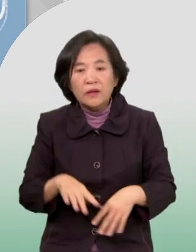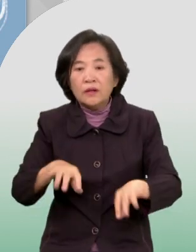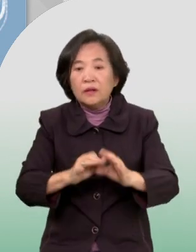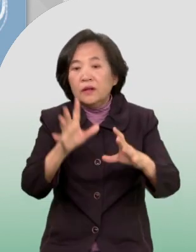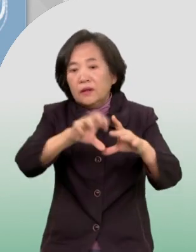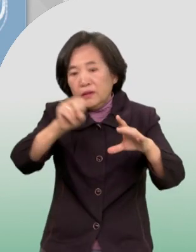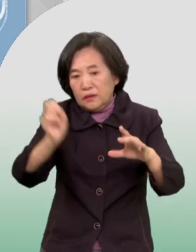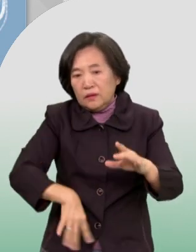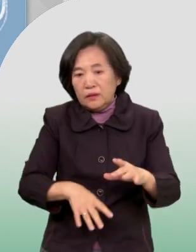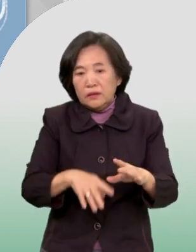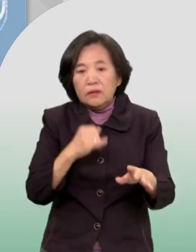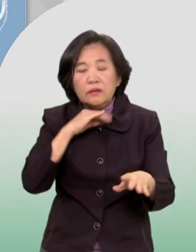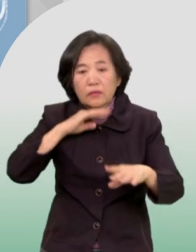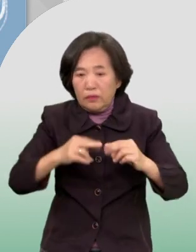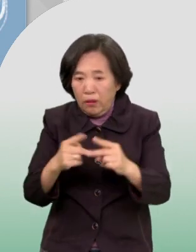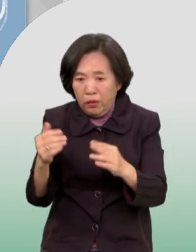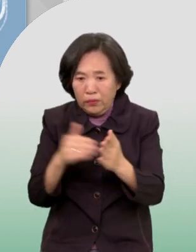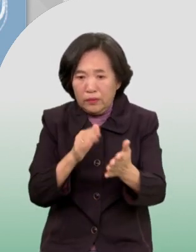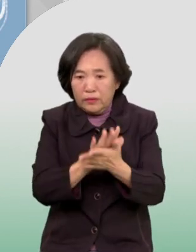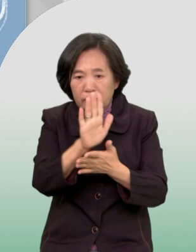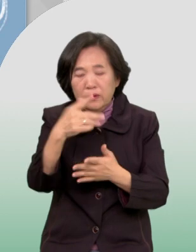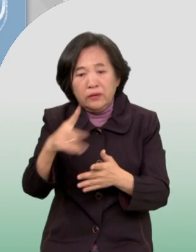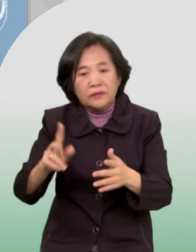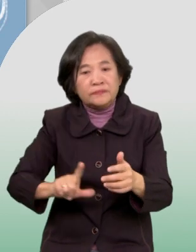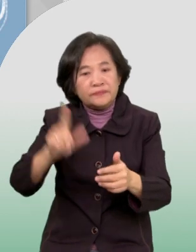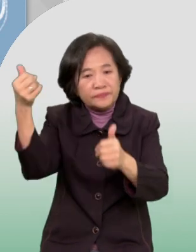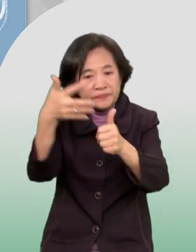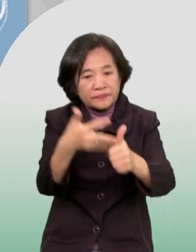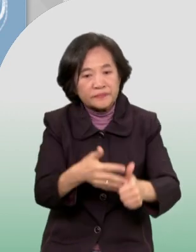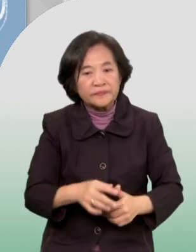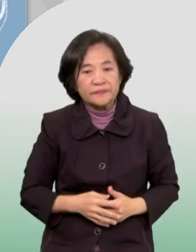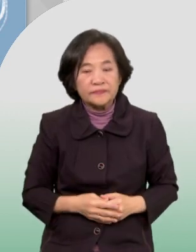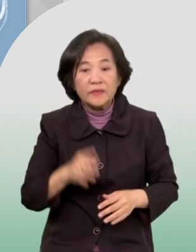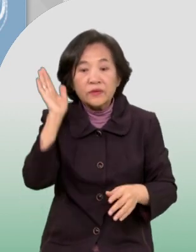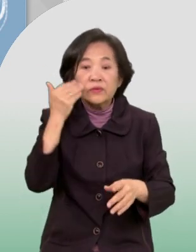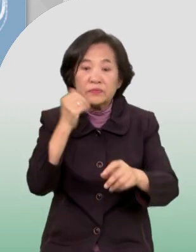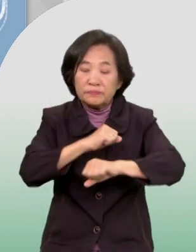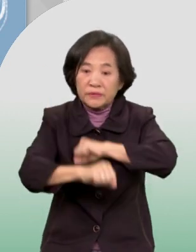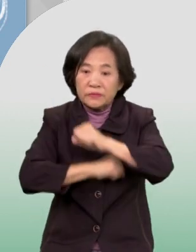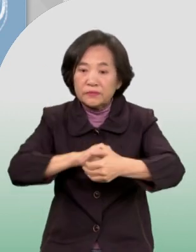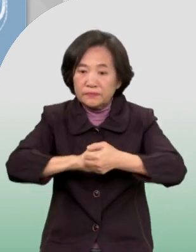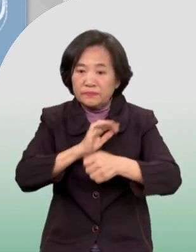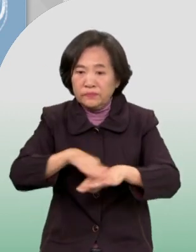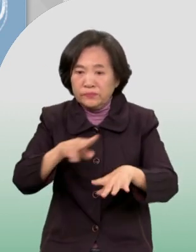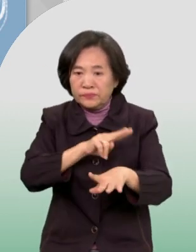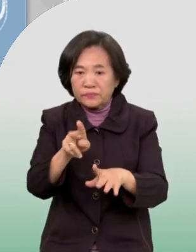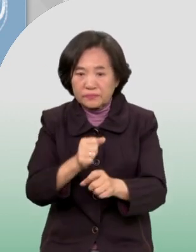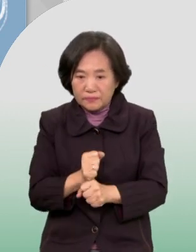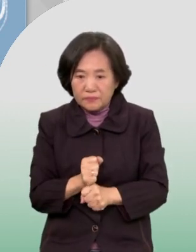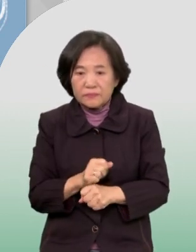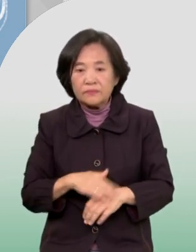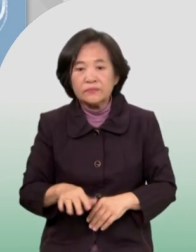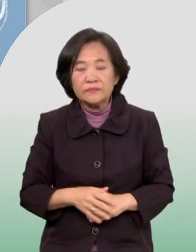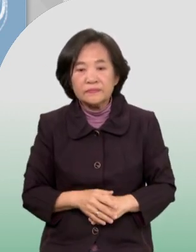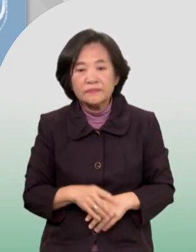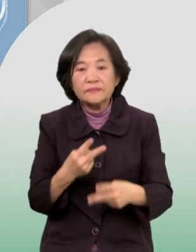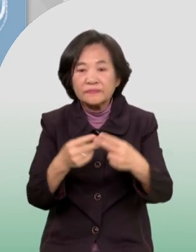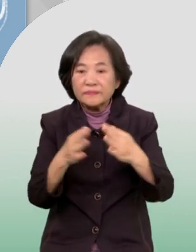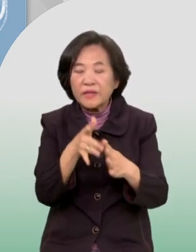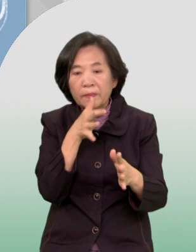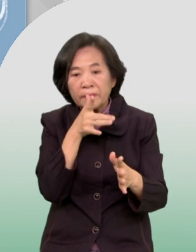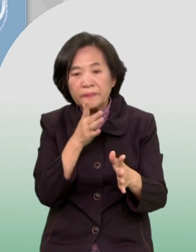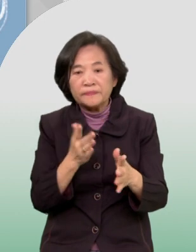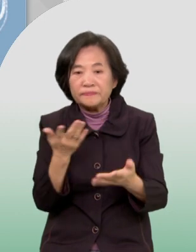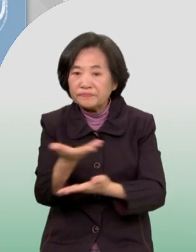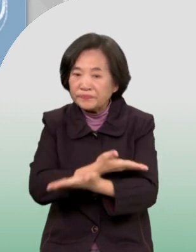家影片等修正过后再个上传。韩国影神南白潘的亚瑞发图，马为个全神地位，来促进客家嘅